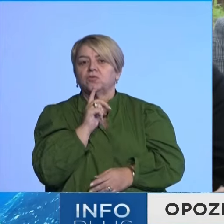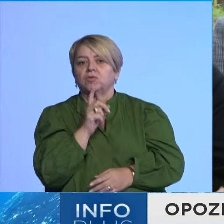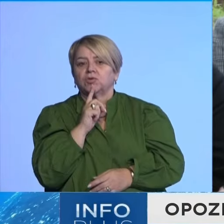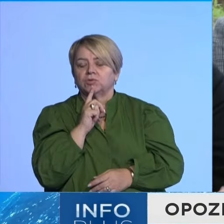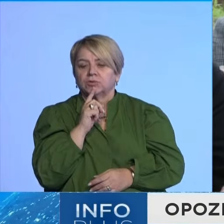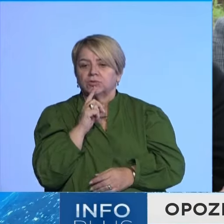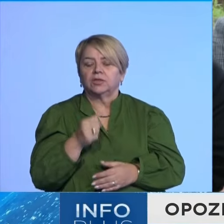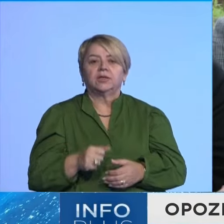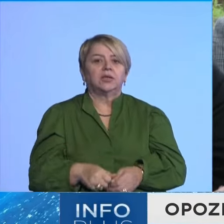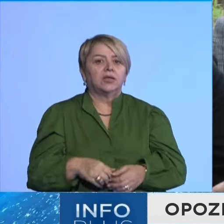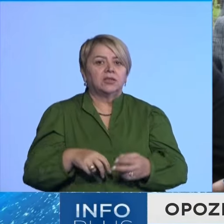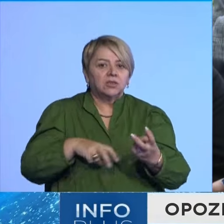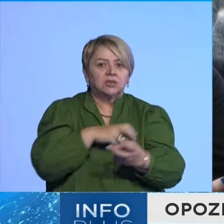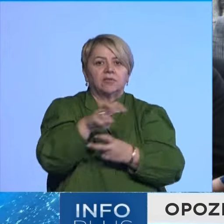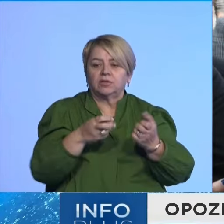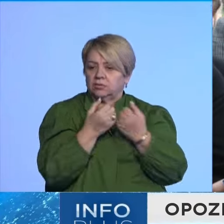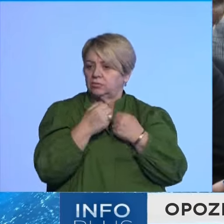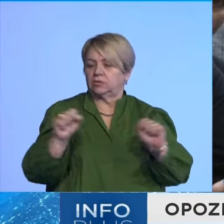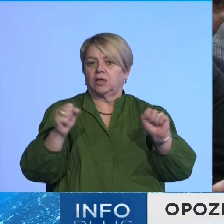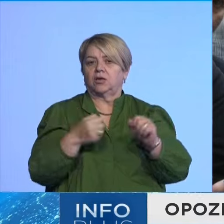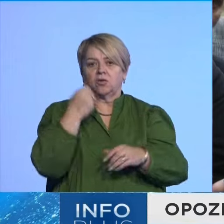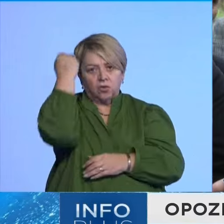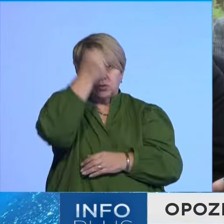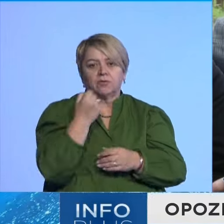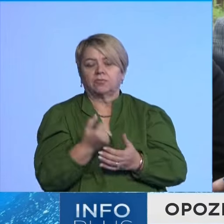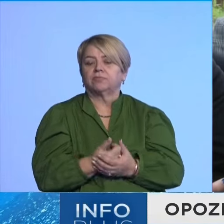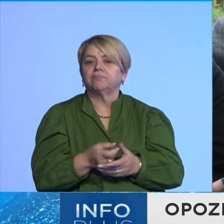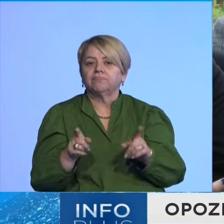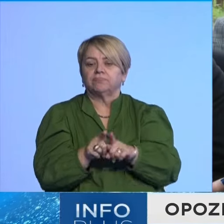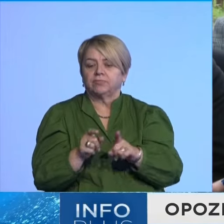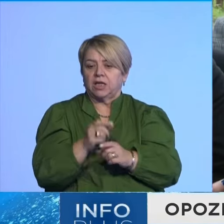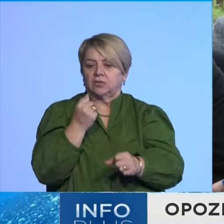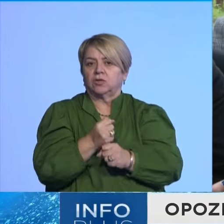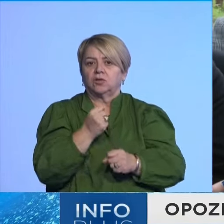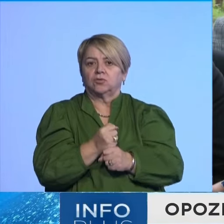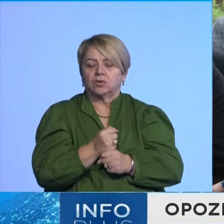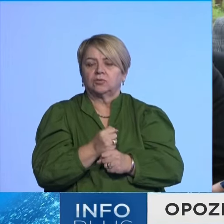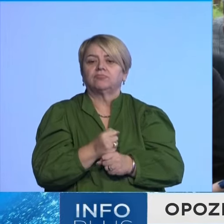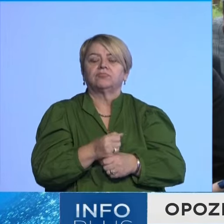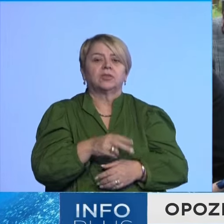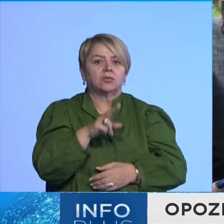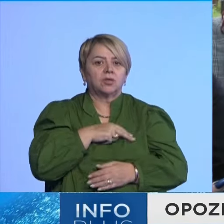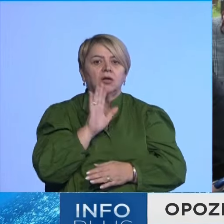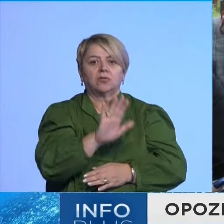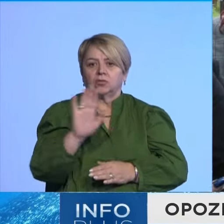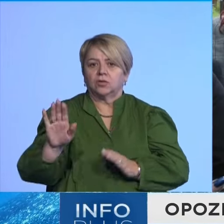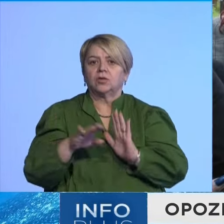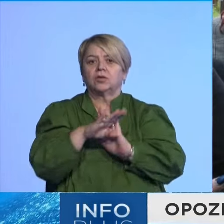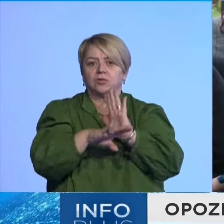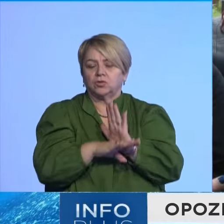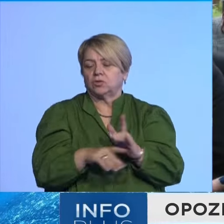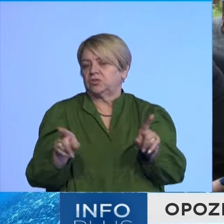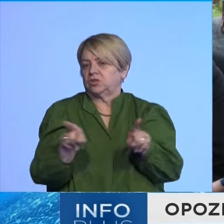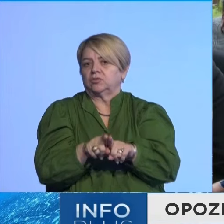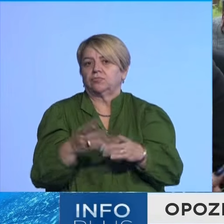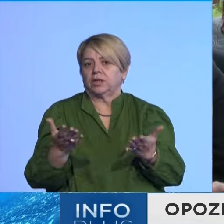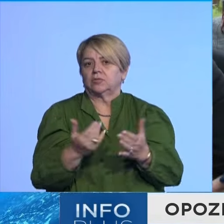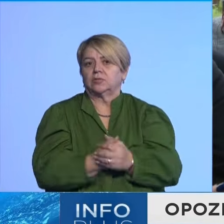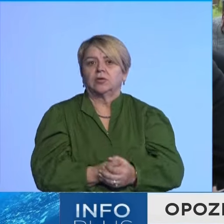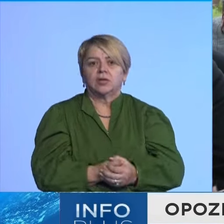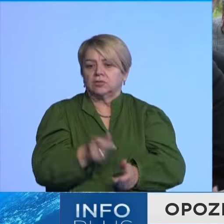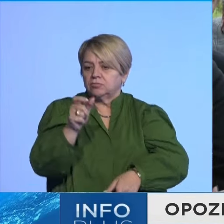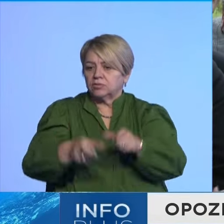frymoj lirshëm në Kosovën e lirë edhe të pavarë dhe të kryjë detyrat dhe autorizimet e tyre ligjore si pas moralit